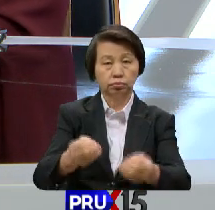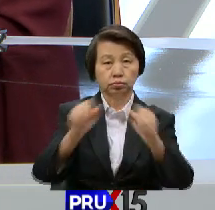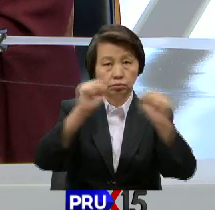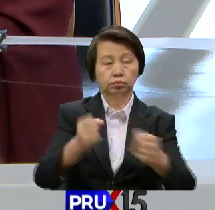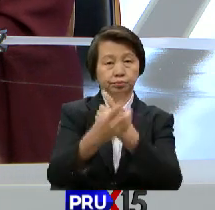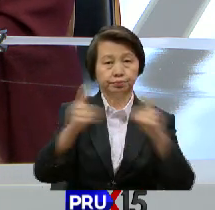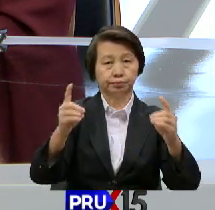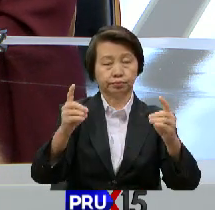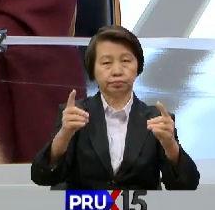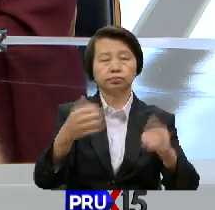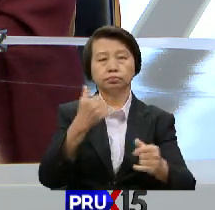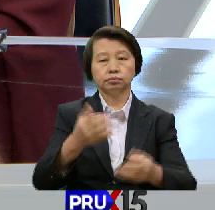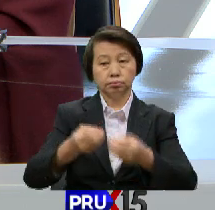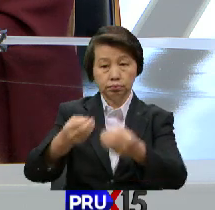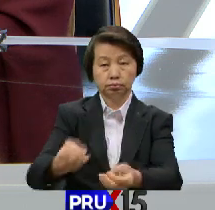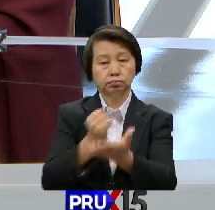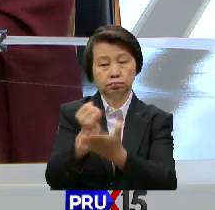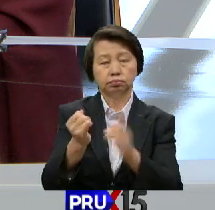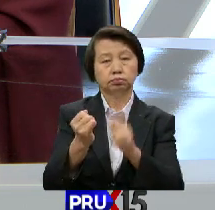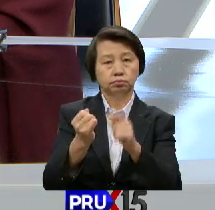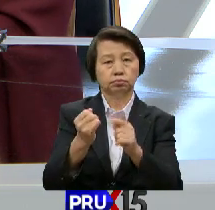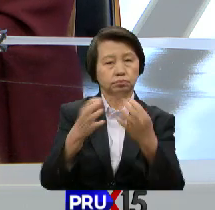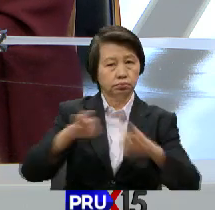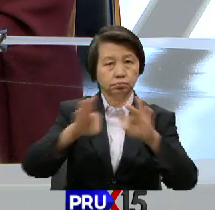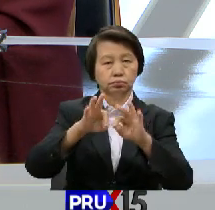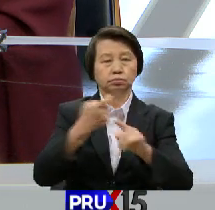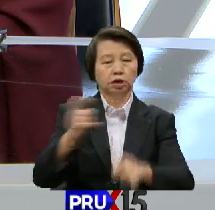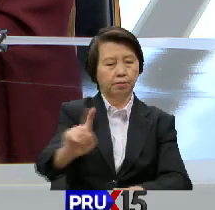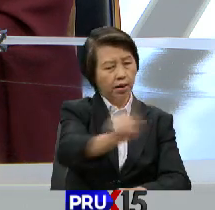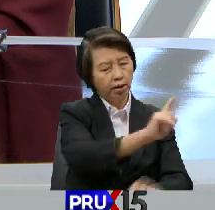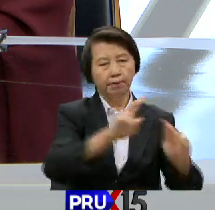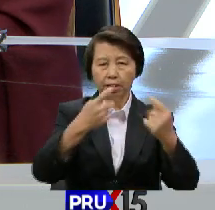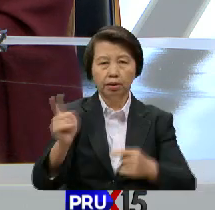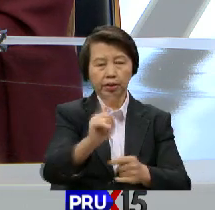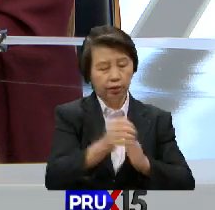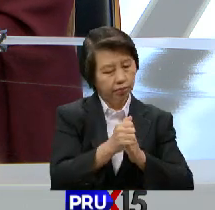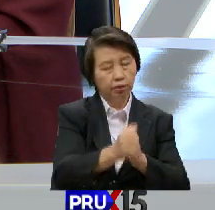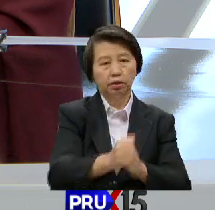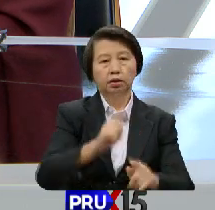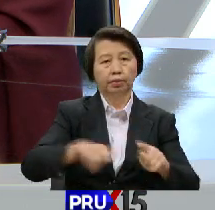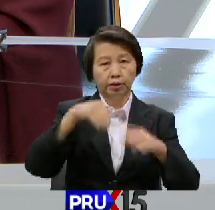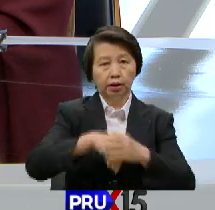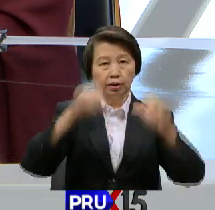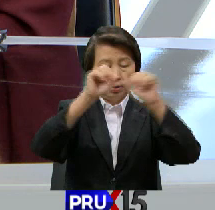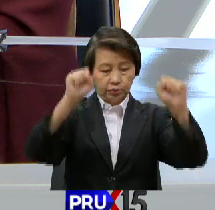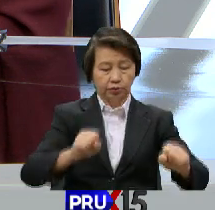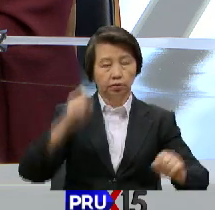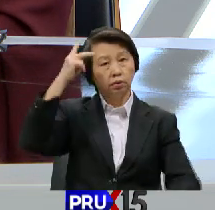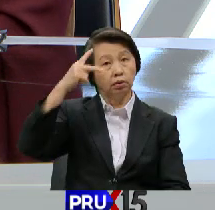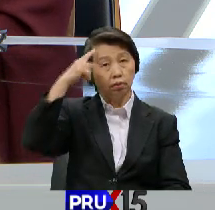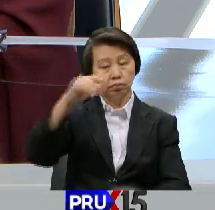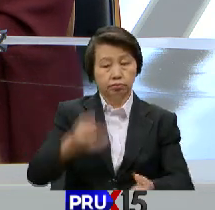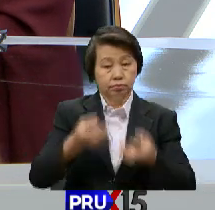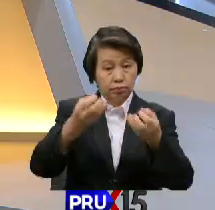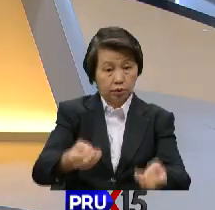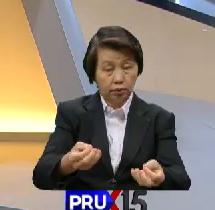menjunjung demokrasi penawaran integrity itu juga bapak penting bukan saja daripada Bagaimana kepimpinan tetapi dalam sistem politik itu untuk